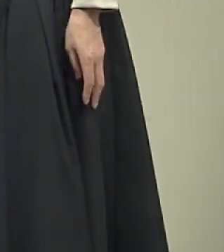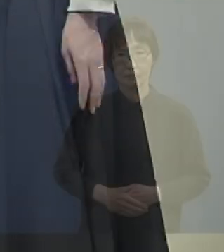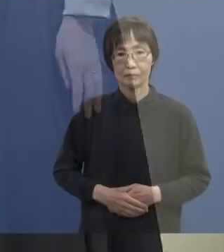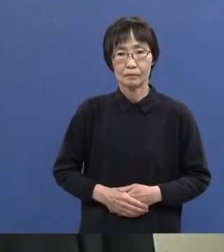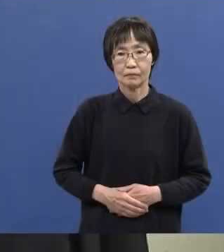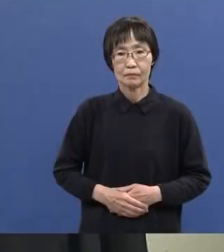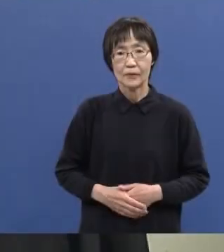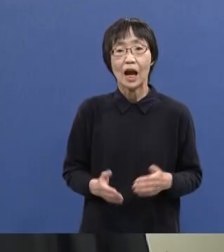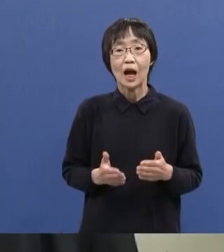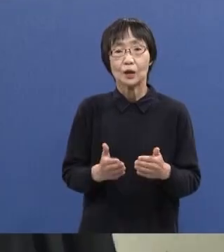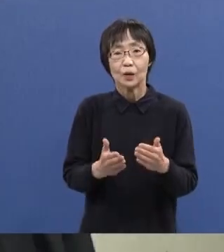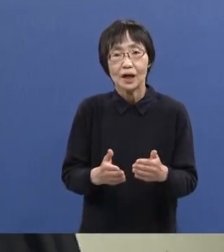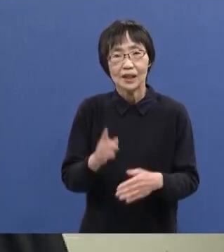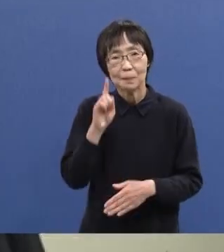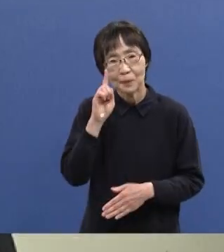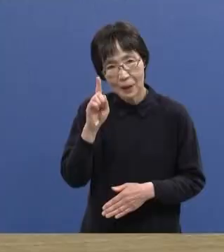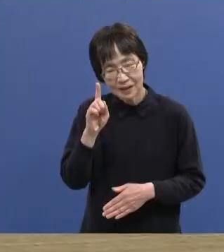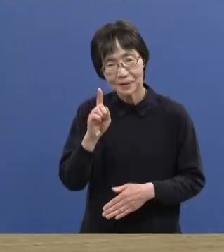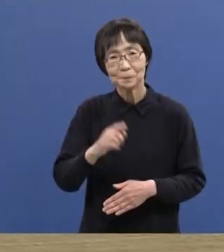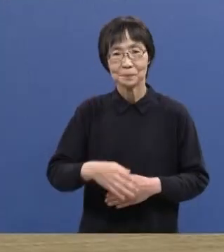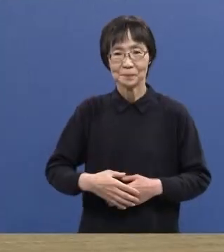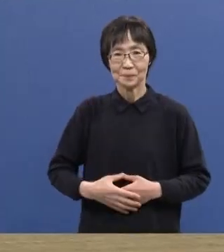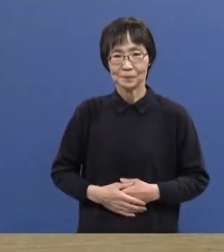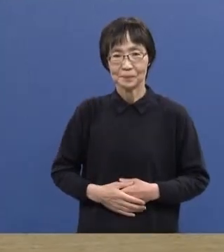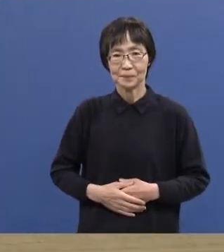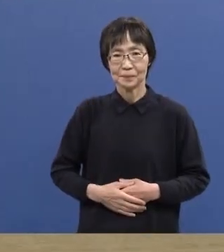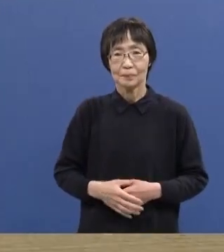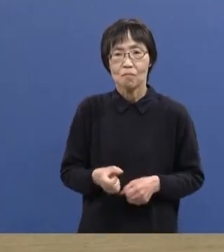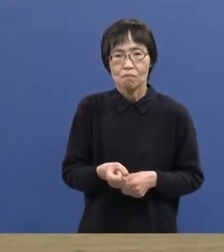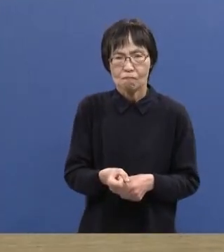では揺らしてみますね。